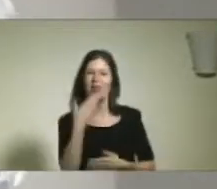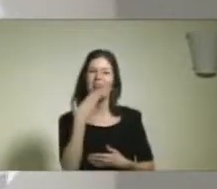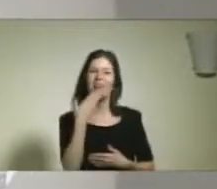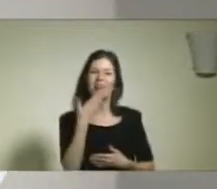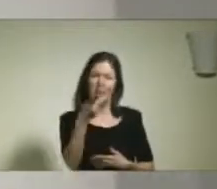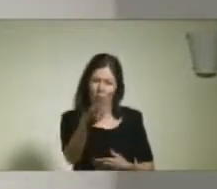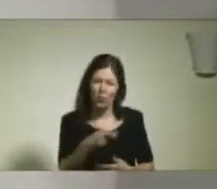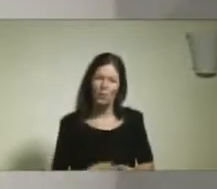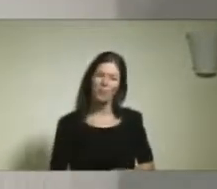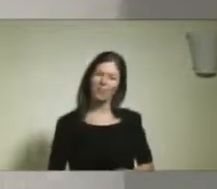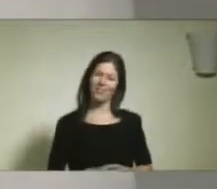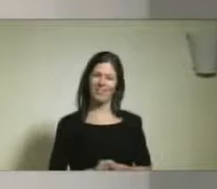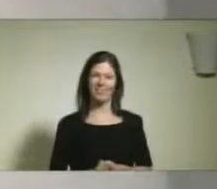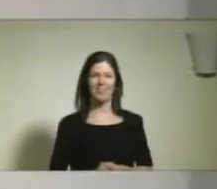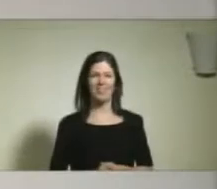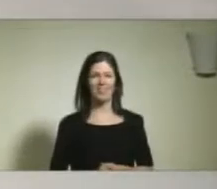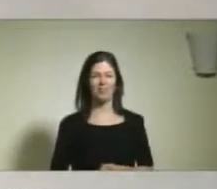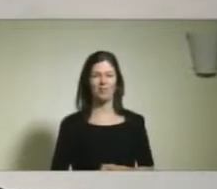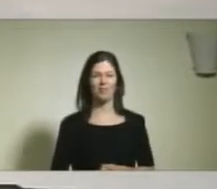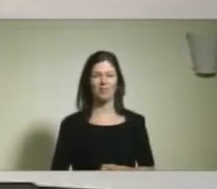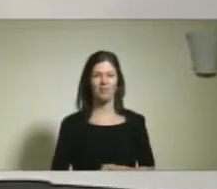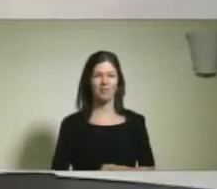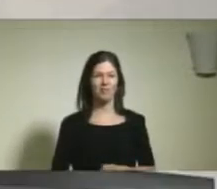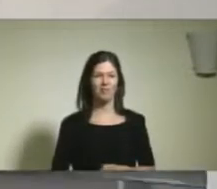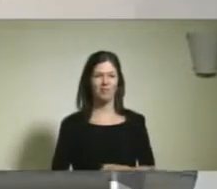Merci encore une fois.